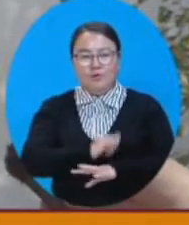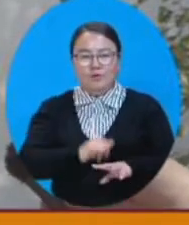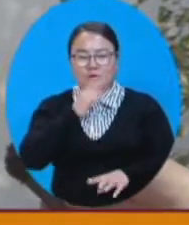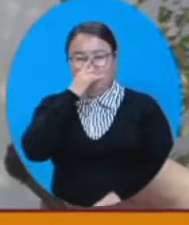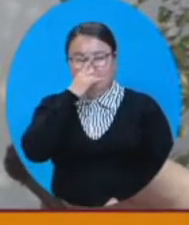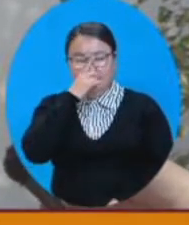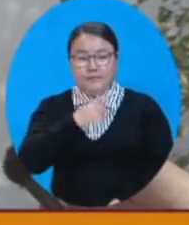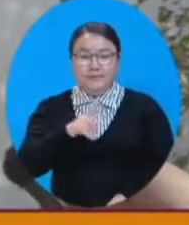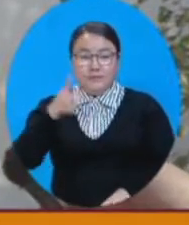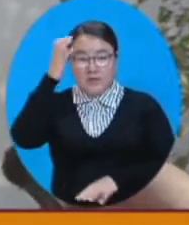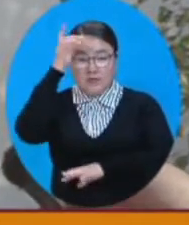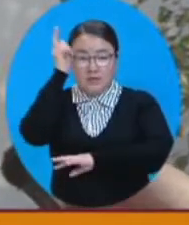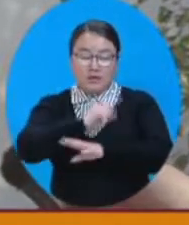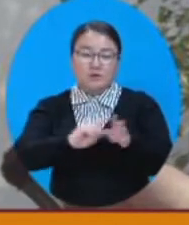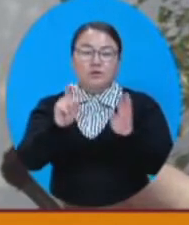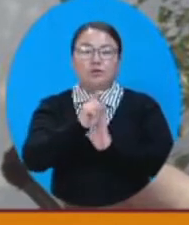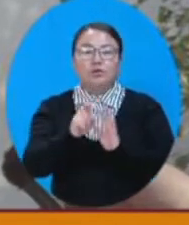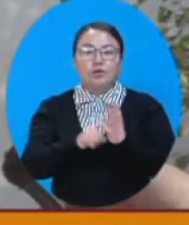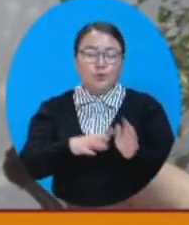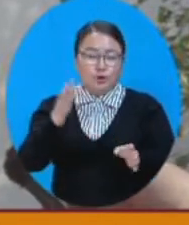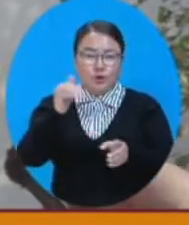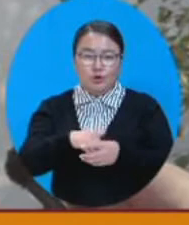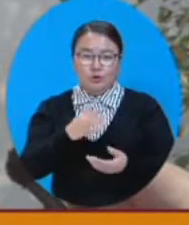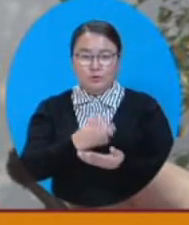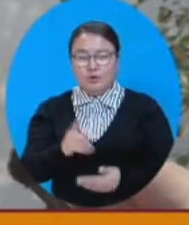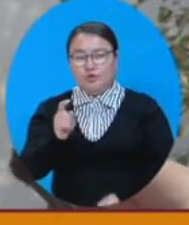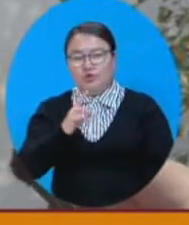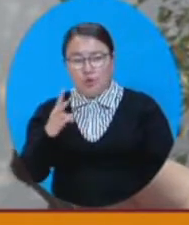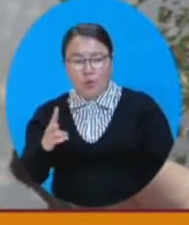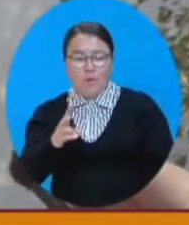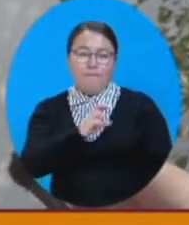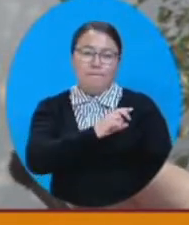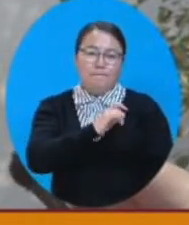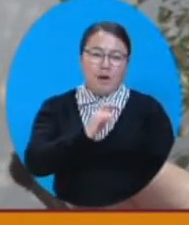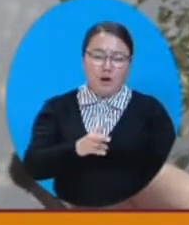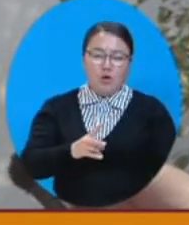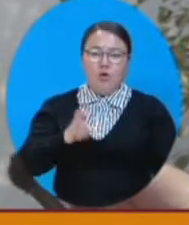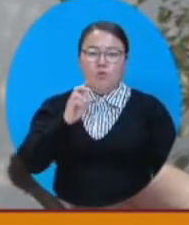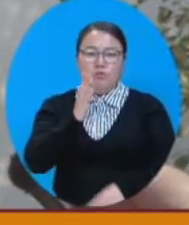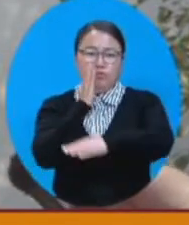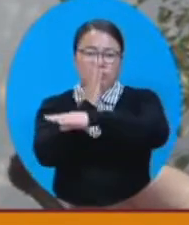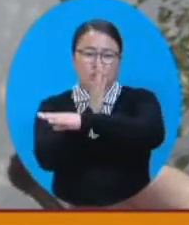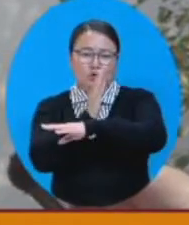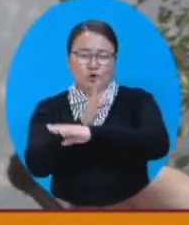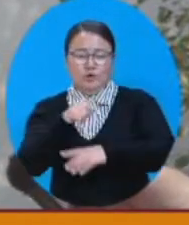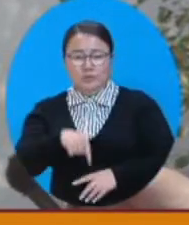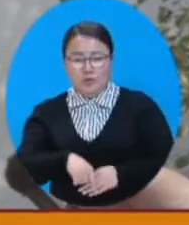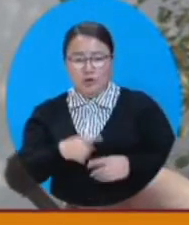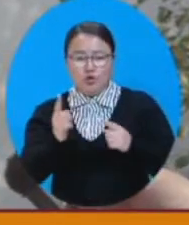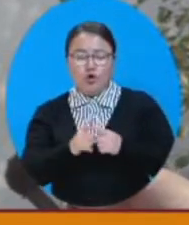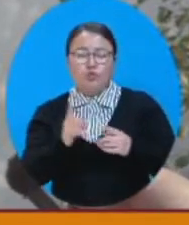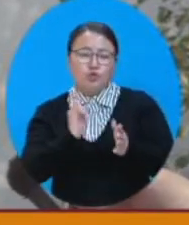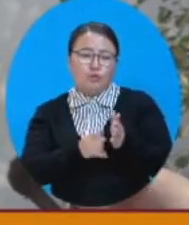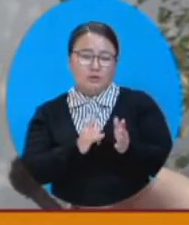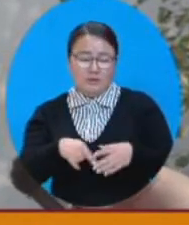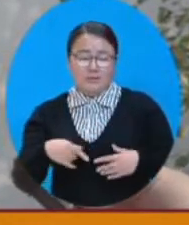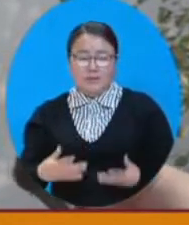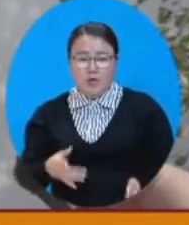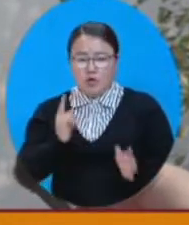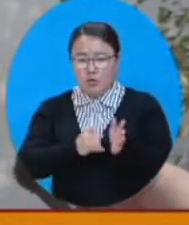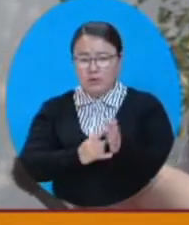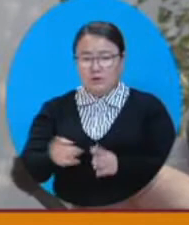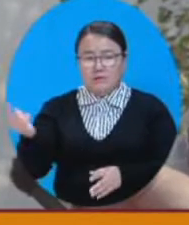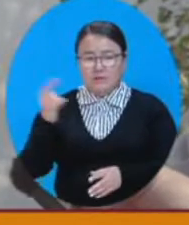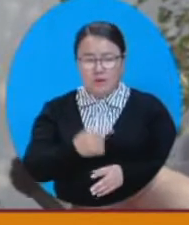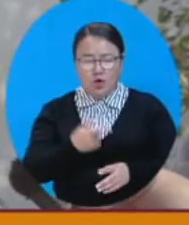улсын засгийн газрын хөтөлбөрт тусгагдсан зүүн болон баруун босоо тэнгилийн төмөр замын асуудал орж ирж. За энэ төмөр замын асуудал